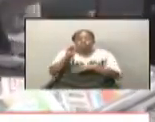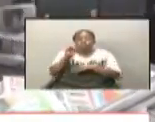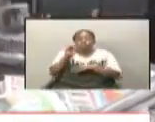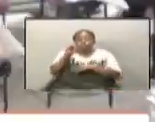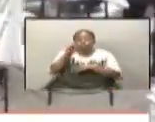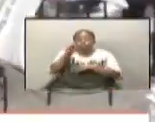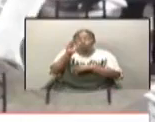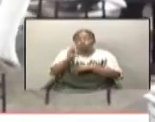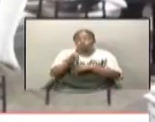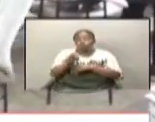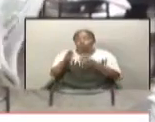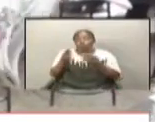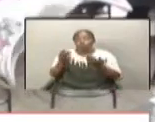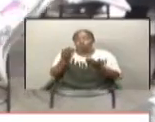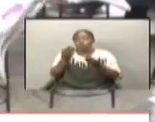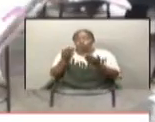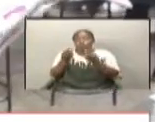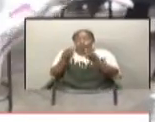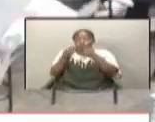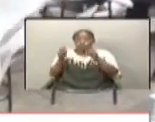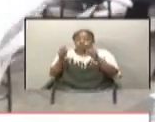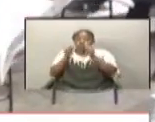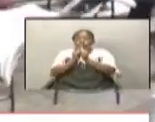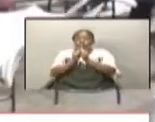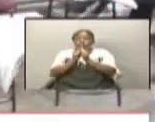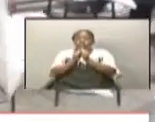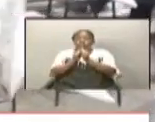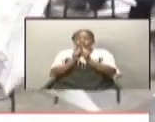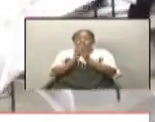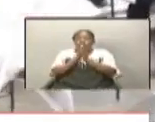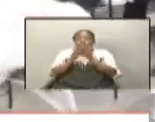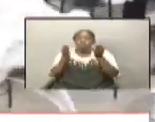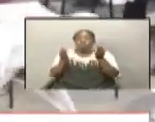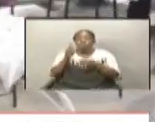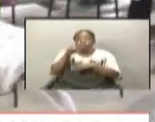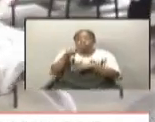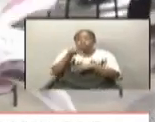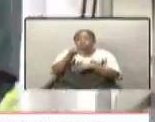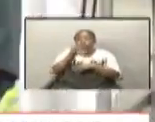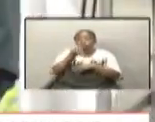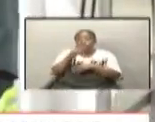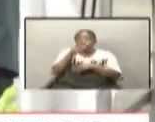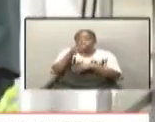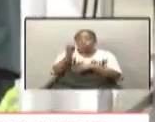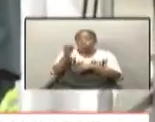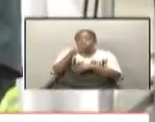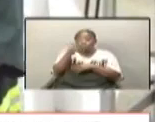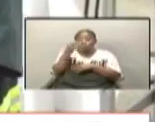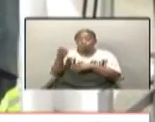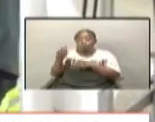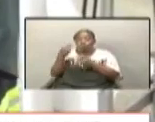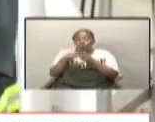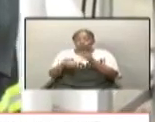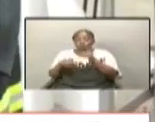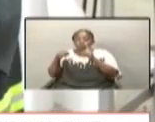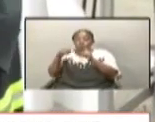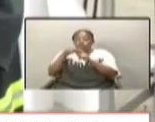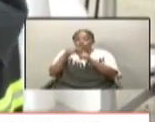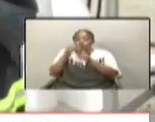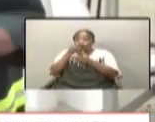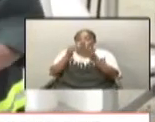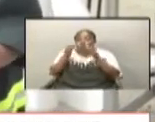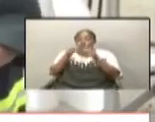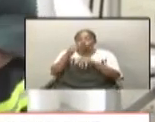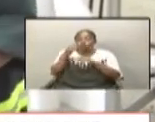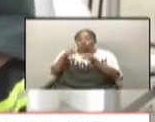Sebowa bw'abadde asaba okulula akatabo ka Paspero EB 2023 agambye nti ku mulundi guno kongeddwamu ebirungo ng'oggyeko okuwa